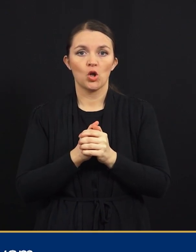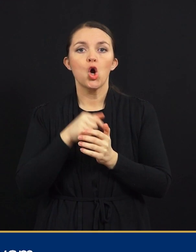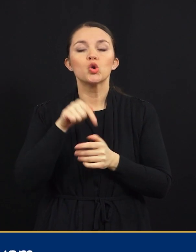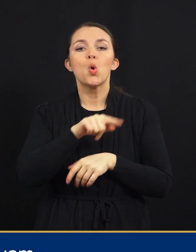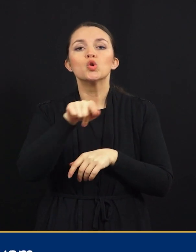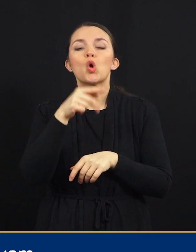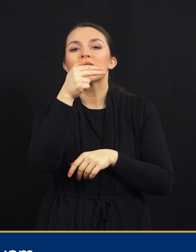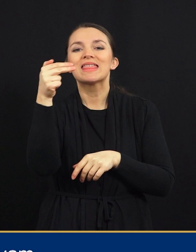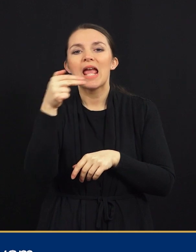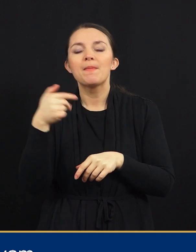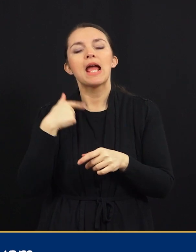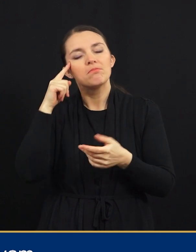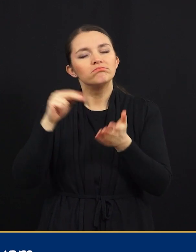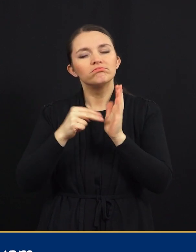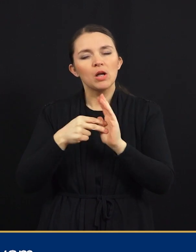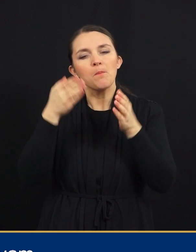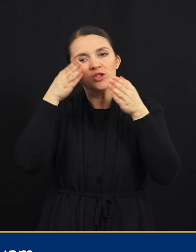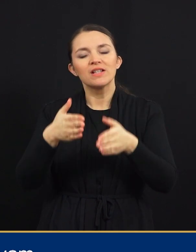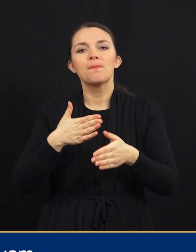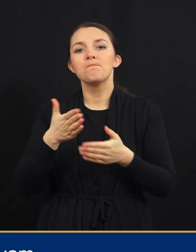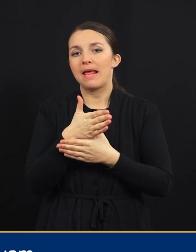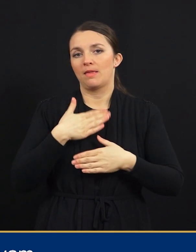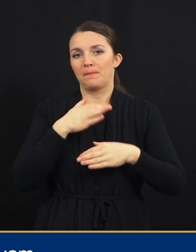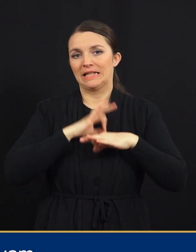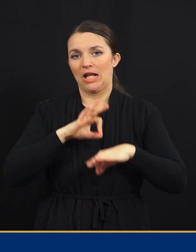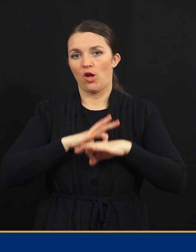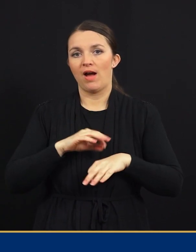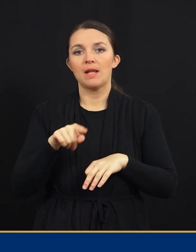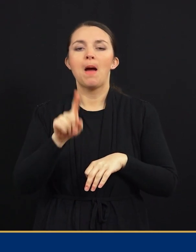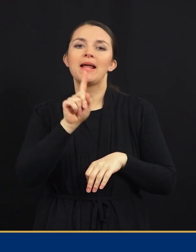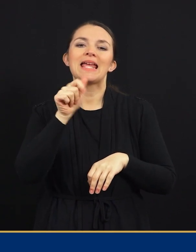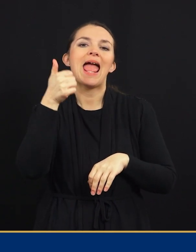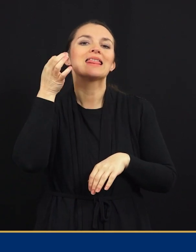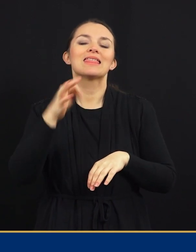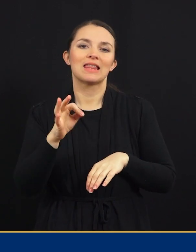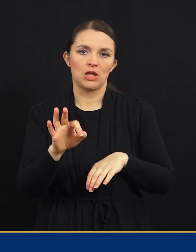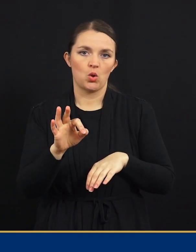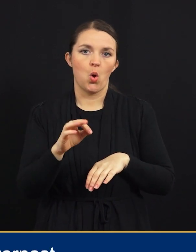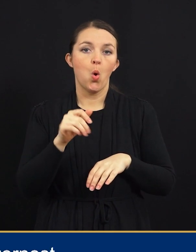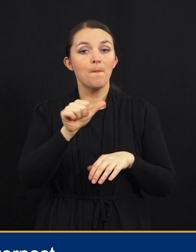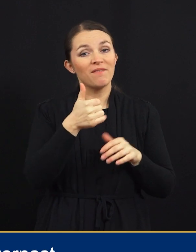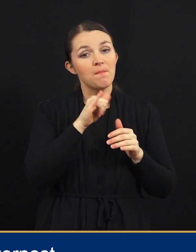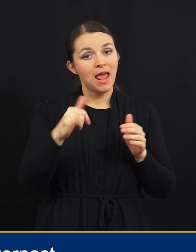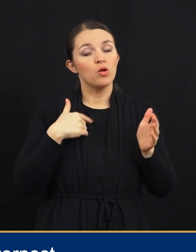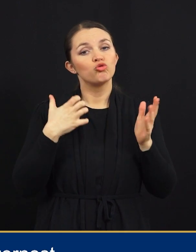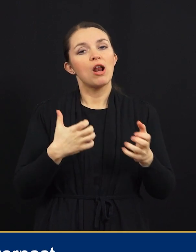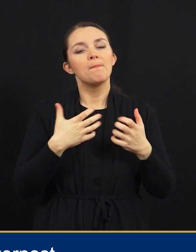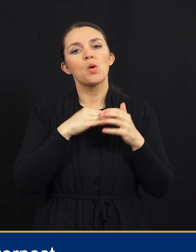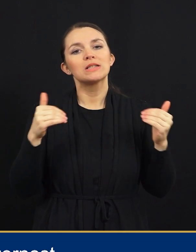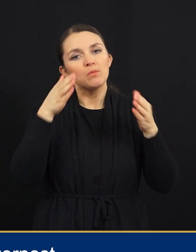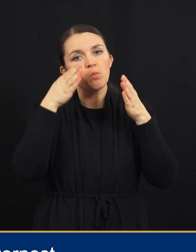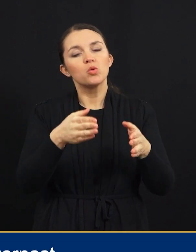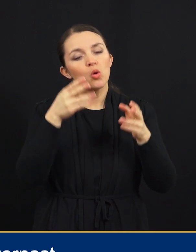To so teme, ki se jim nameravam posvetiti med svojim predsedovanjem, niso pa edine. V prvem letu želim posebno